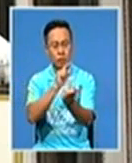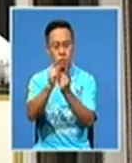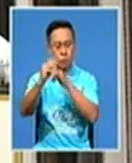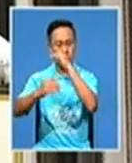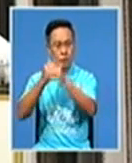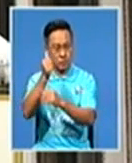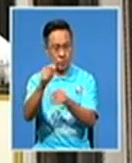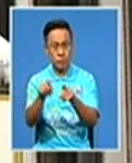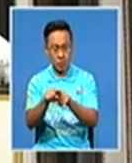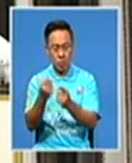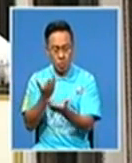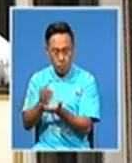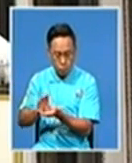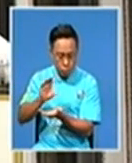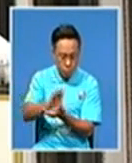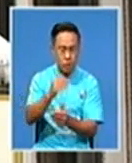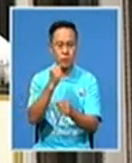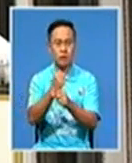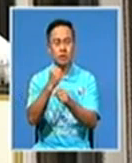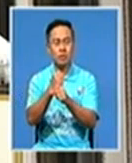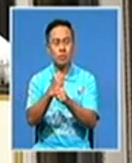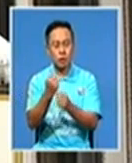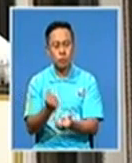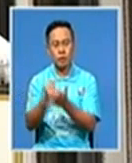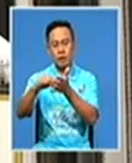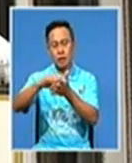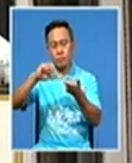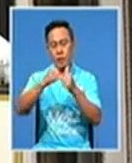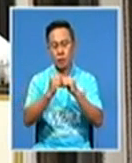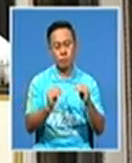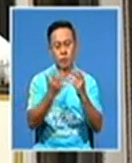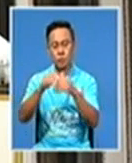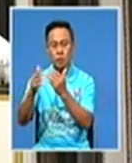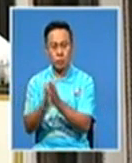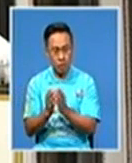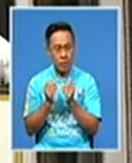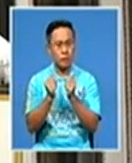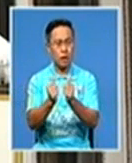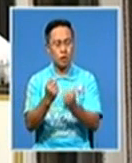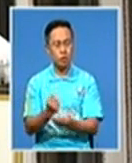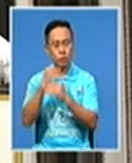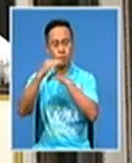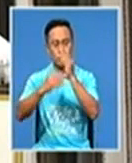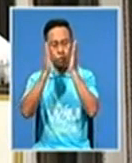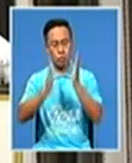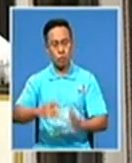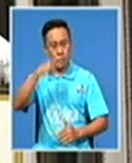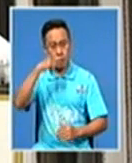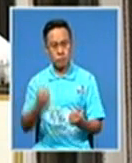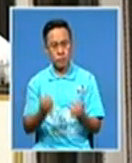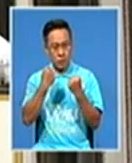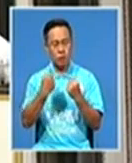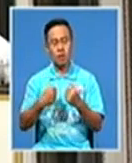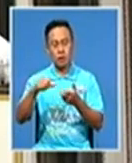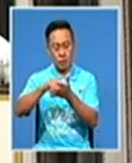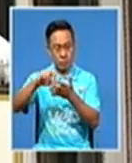ครับงบประมาณที่หายไปมันก็จะมาแก้ไขเรื่องความเหลื่อมล้ำความไม่เป็นธรรมต่างๆเหล่านั้นให้มีความเข้มแข็งมากขึ้นนะครับก็จะลดล